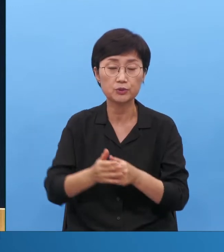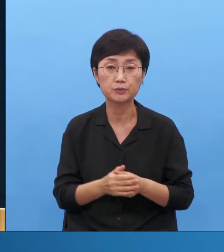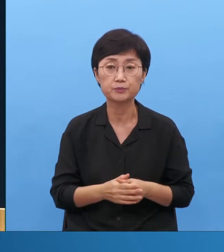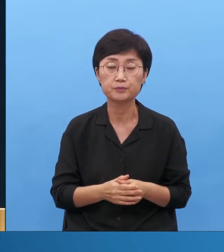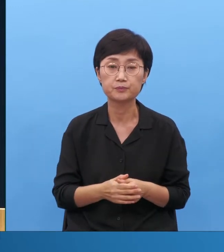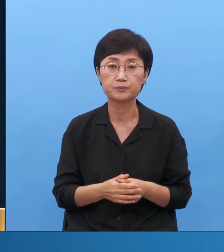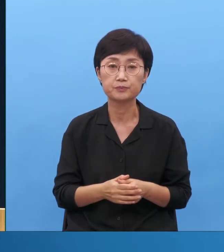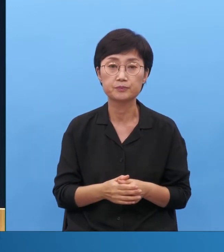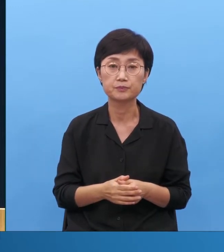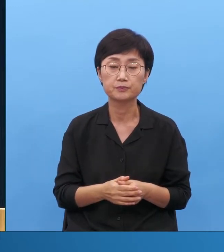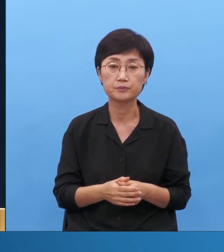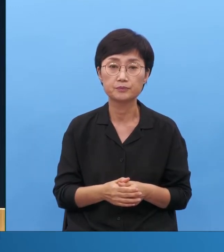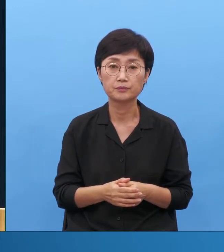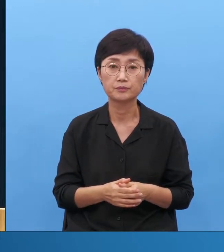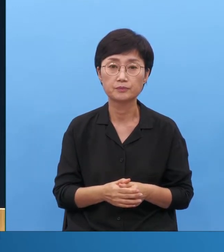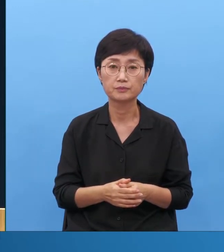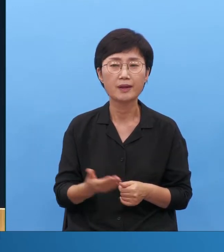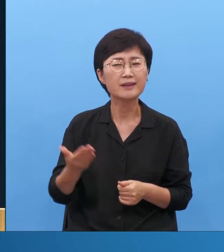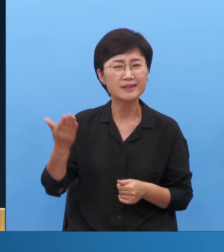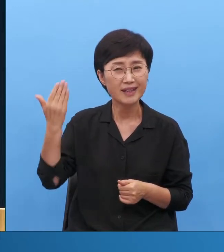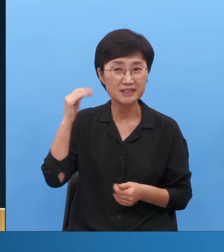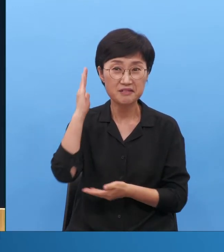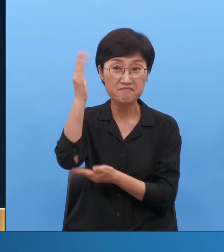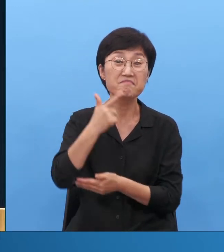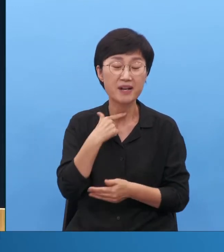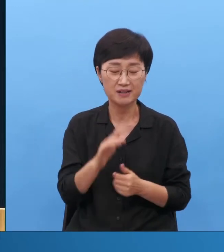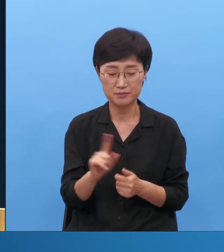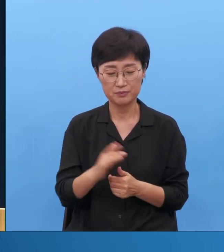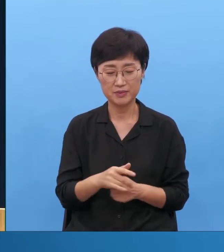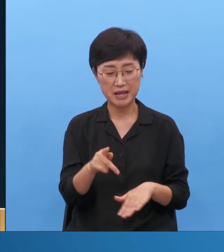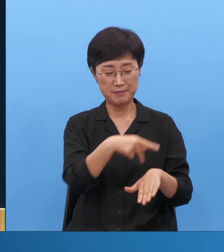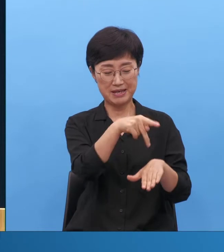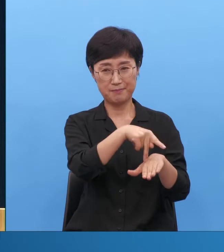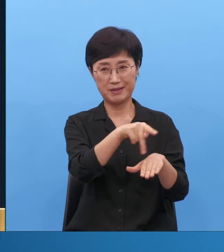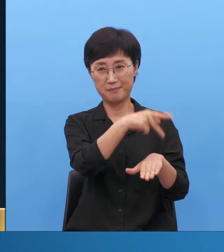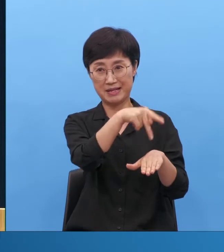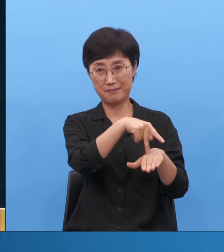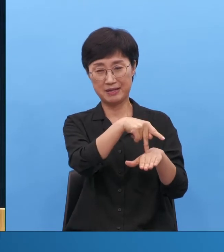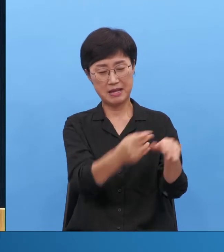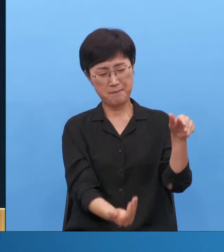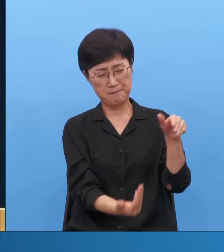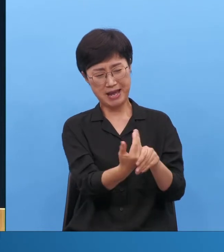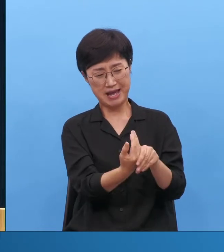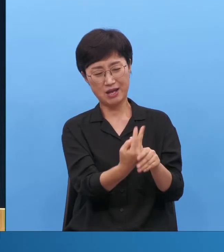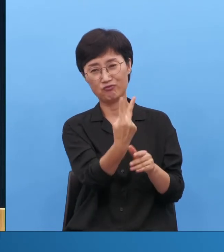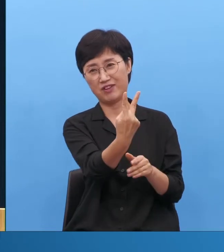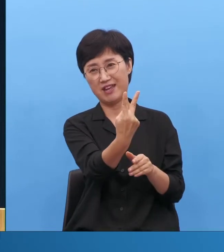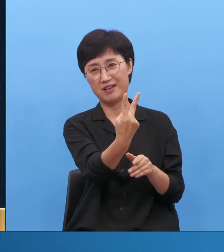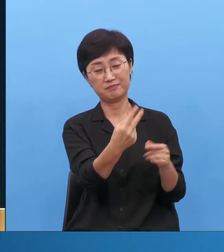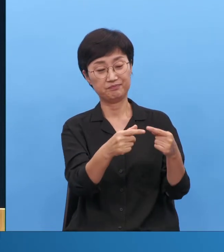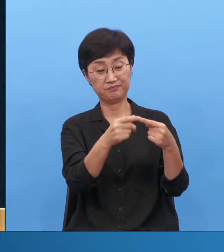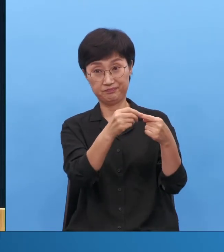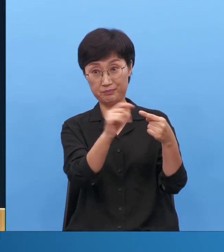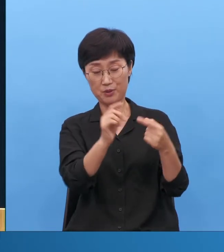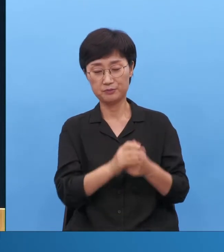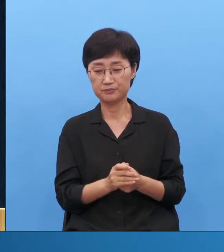well. 필리핀에서 두 사건 생겼어요. There are two incidents that arose in the Philippines. 선교사님이